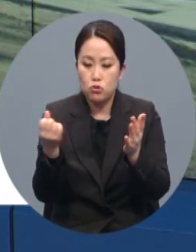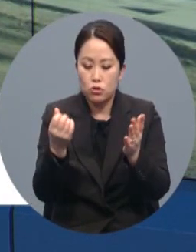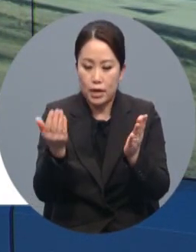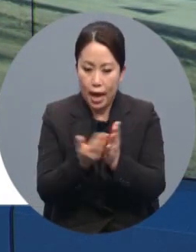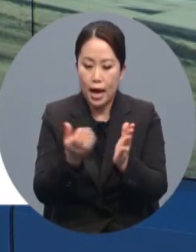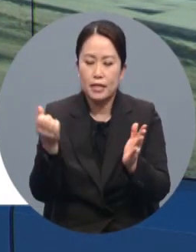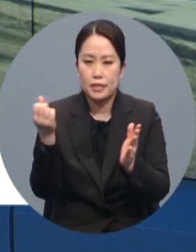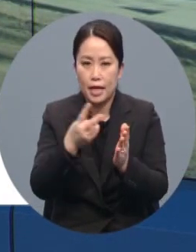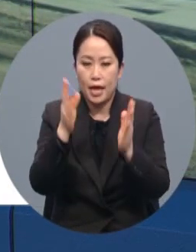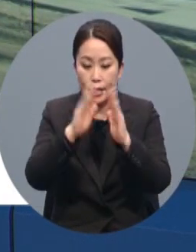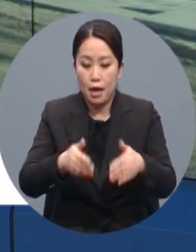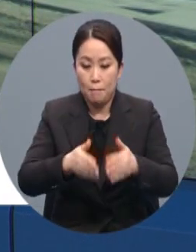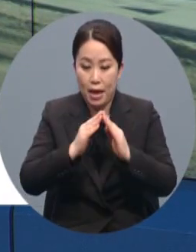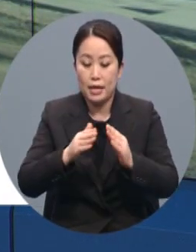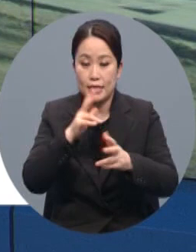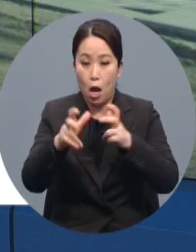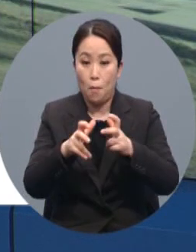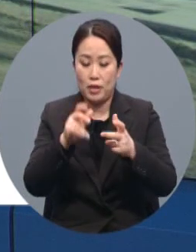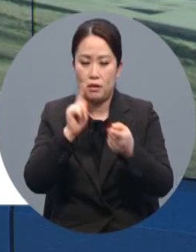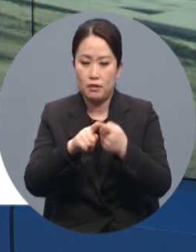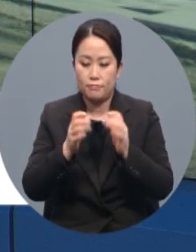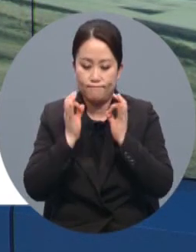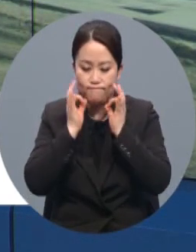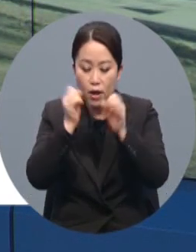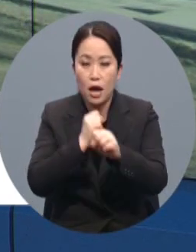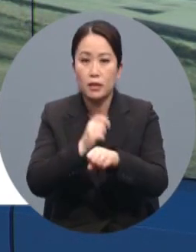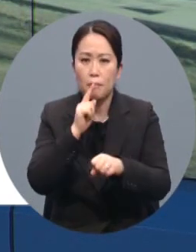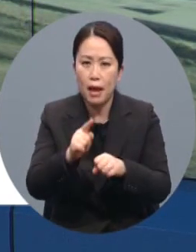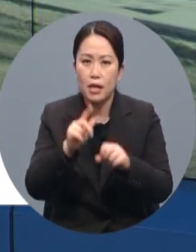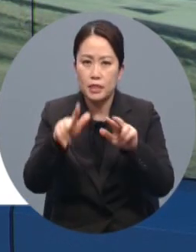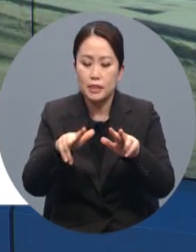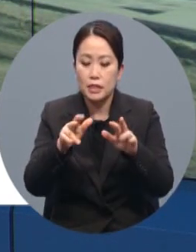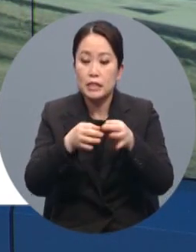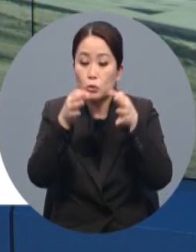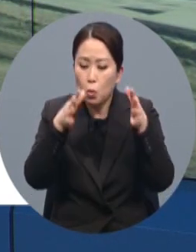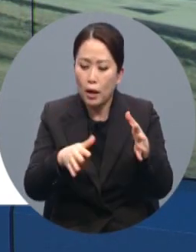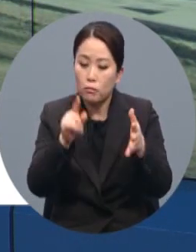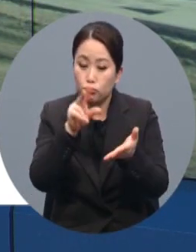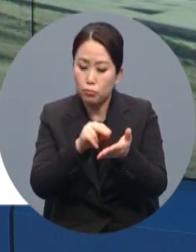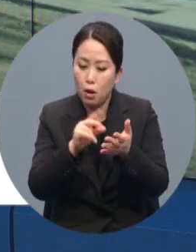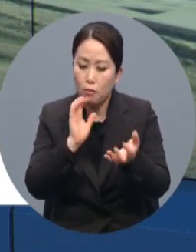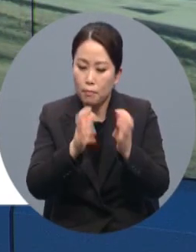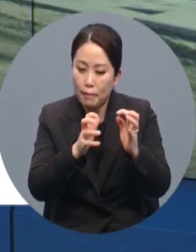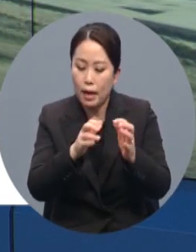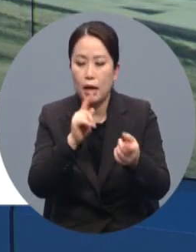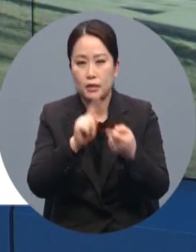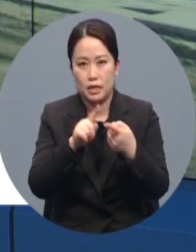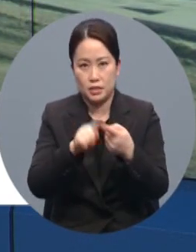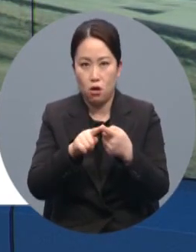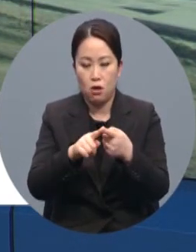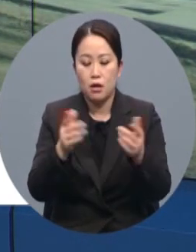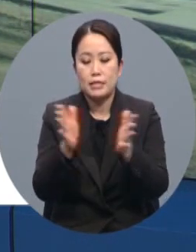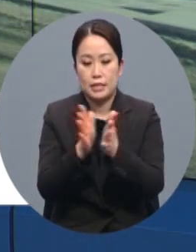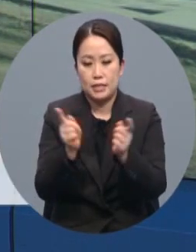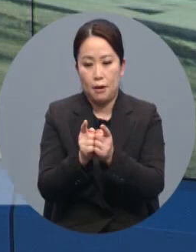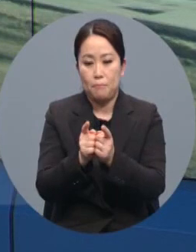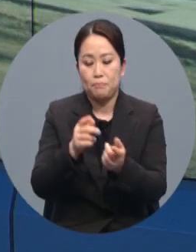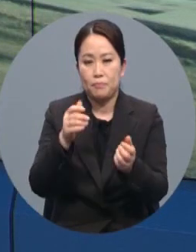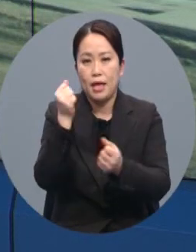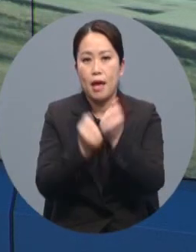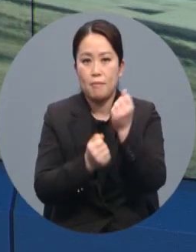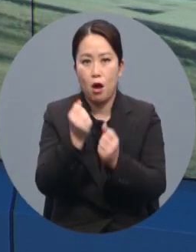다하겠다고 밝혔는데요. 그간의 논란에 대해 장관이 직접 입장을 표명함에 따라서 중단됐던 사업들이